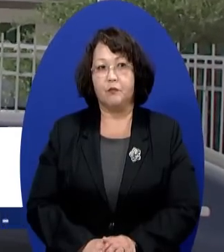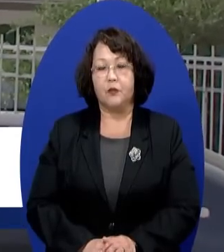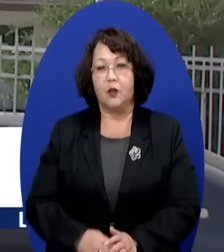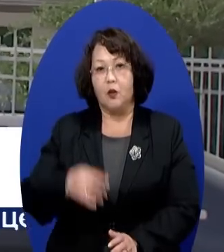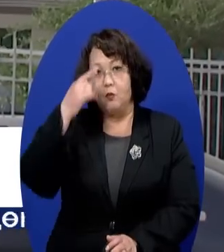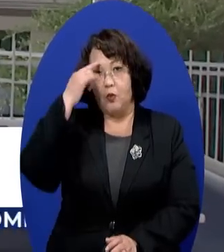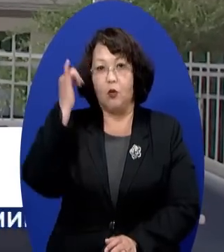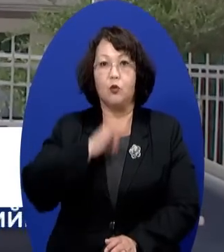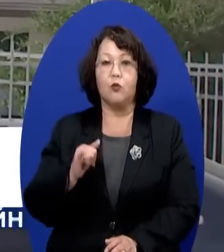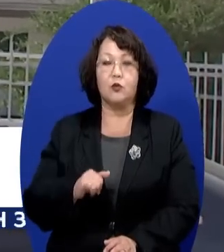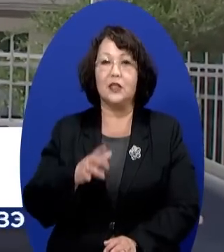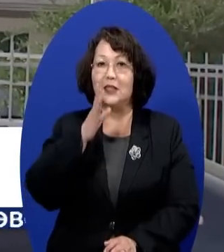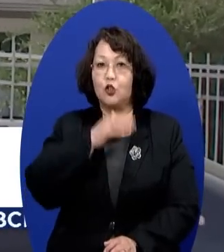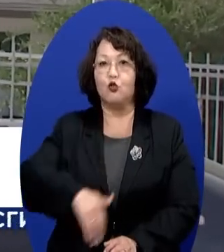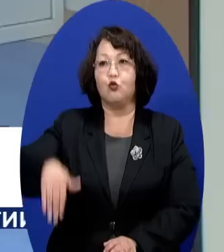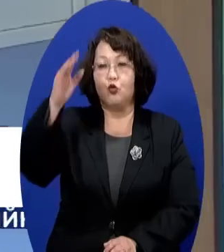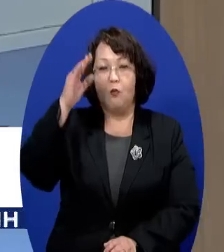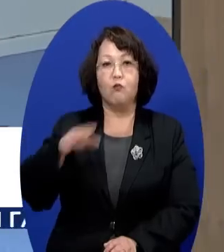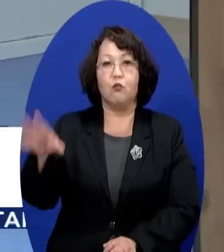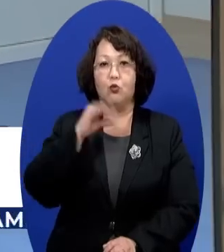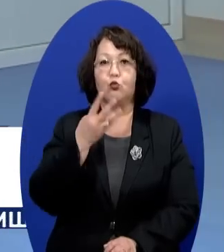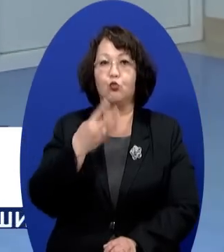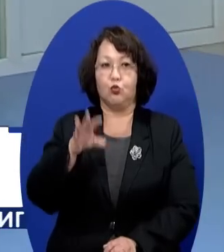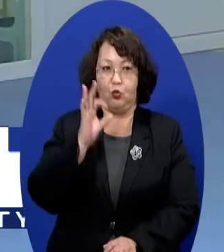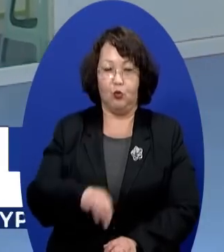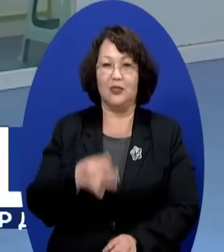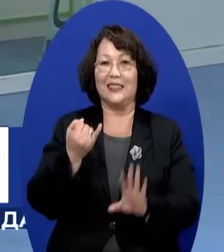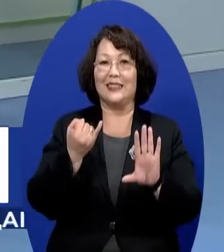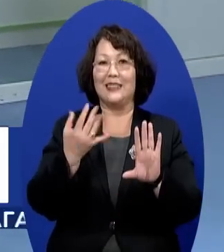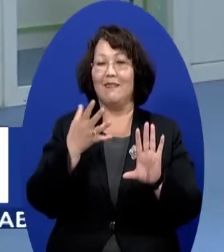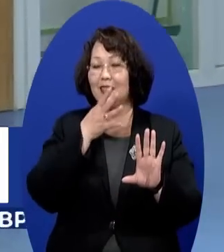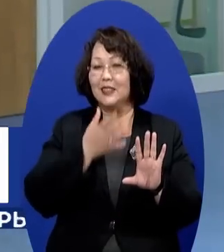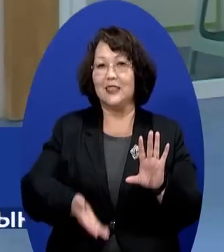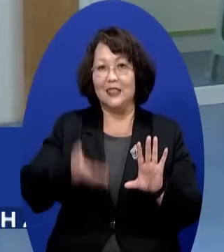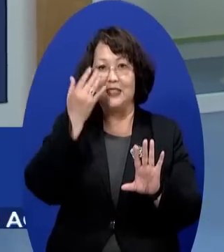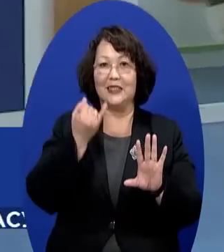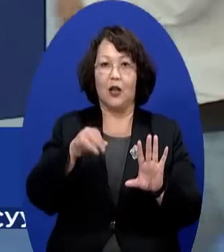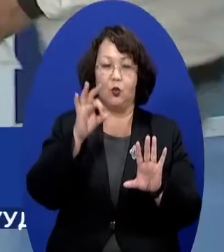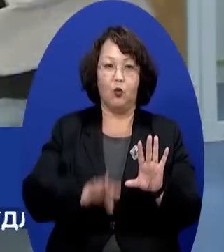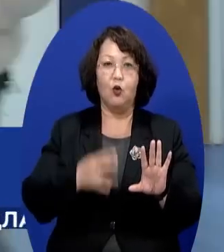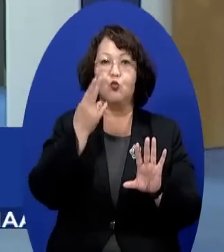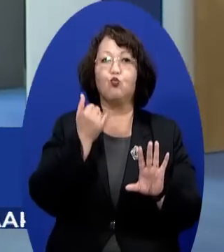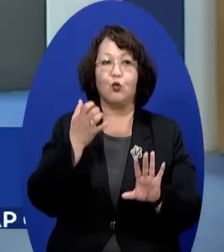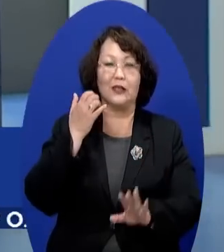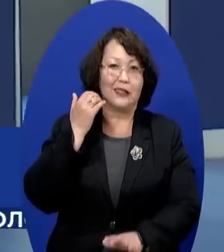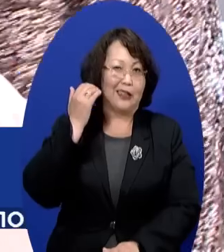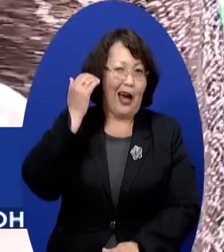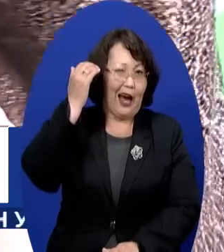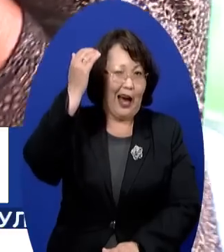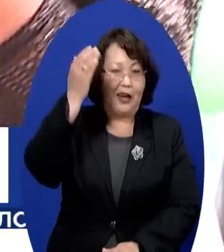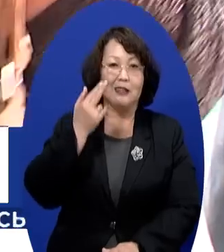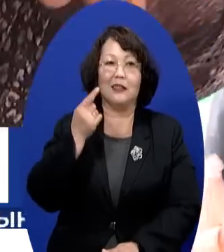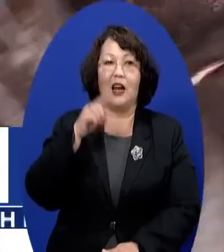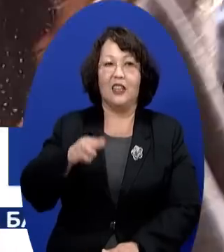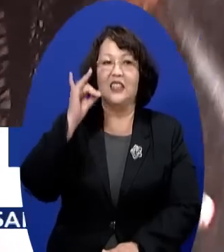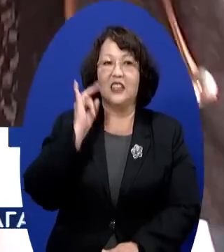Манай улсын нийт насанд хүрэгчдийн 40 гаруй хувь нь 65-аас дээш насны иргэдийн 60 гаруй хувь нь цусны даралт ихсэлттэй байна. Цусны